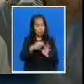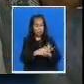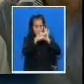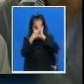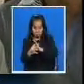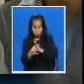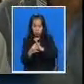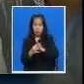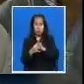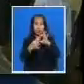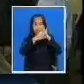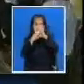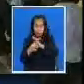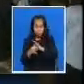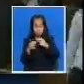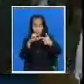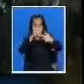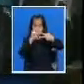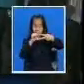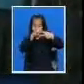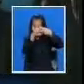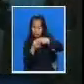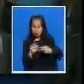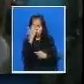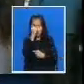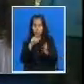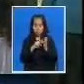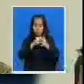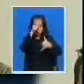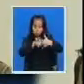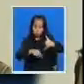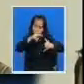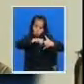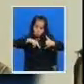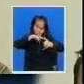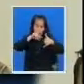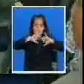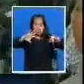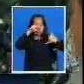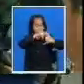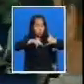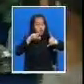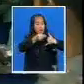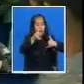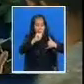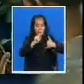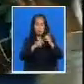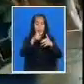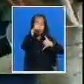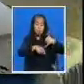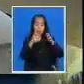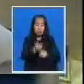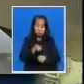ของการที่จะดูแลให้เกษตรกรเนี่ยมีคุณภาพชีวิตที่ดี ครับ นะครับเกษตรกรเนี่ยกลายเป็นกลุ่มคน